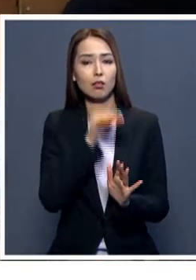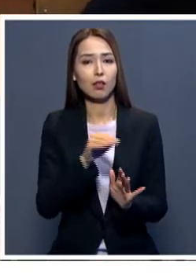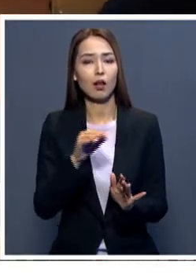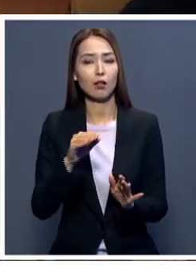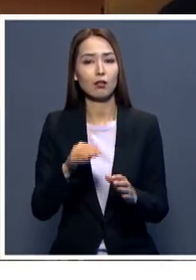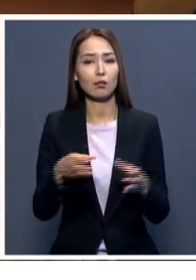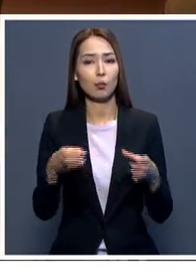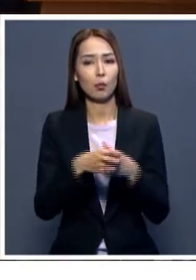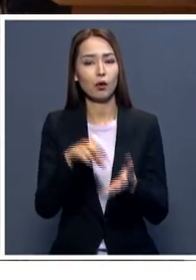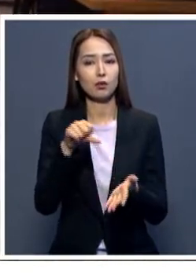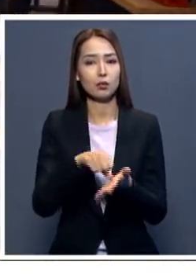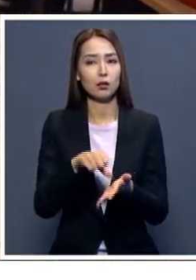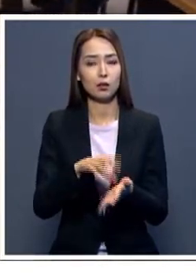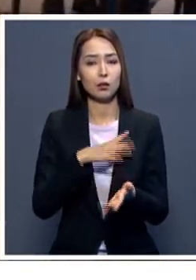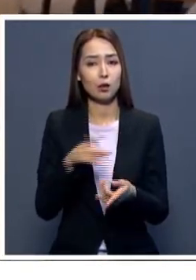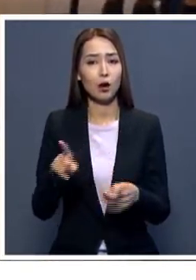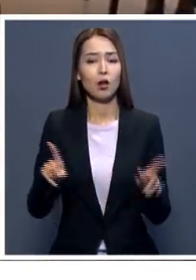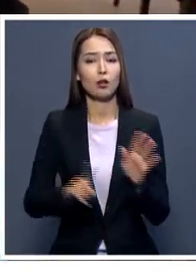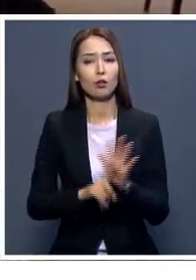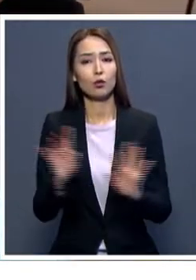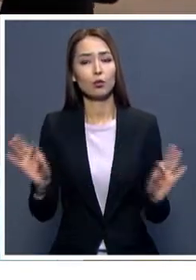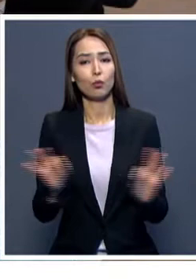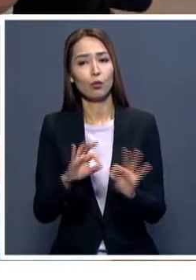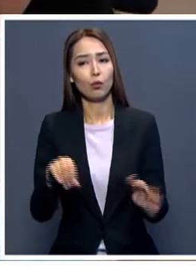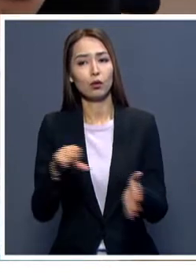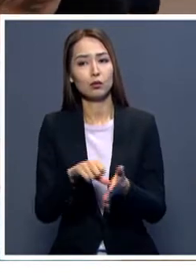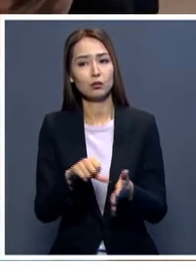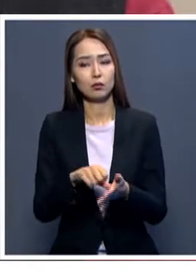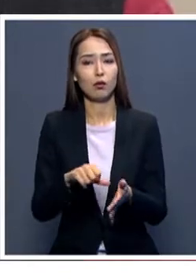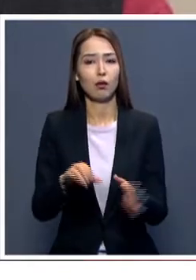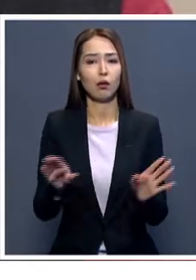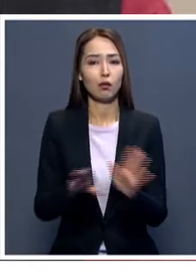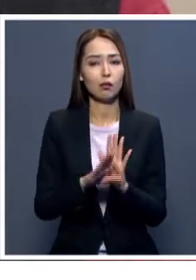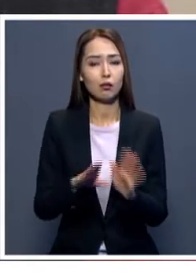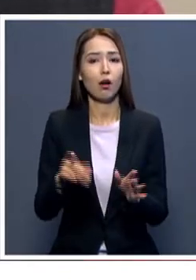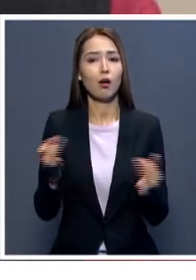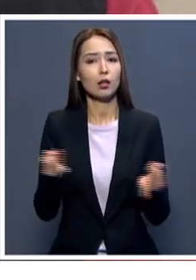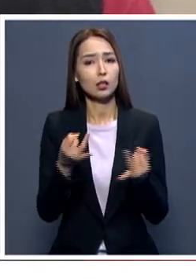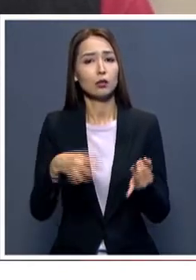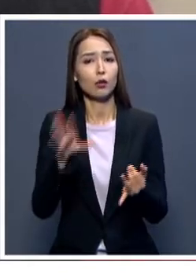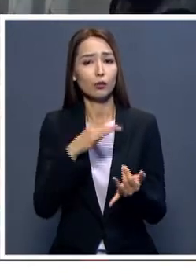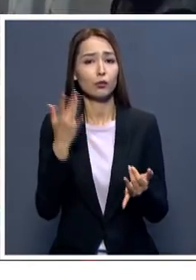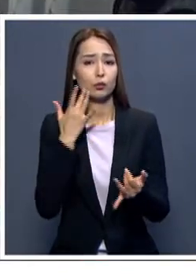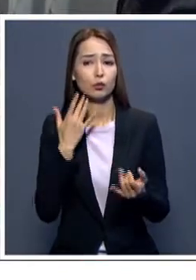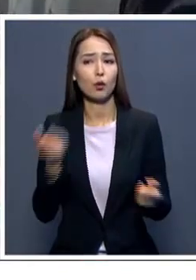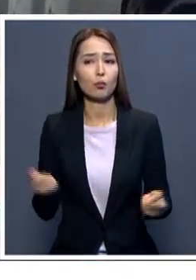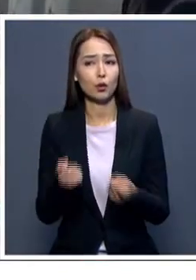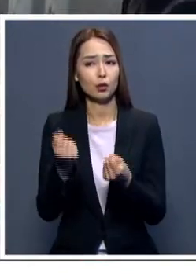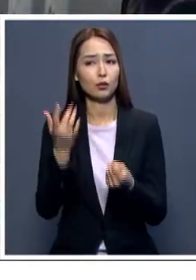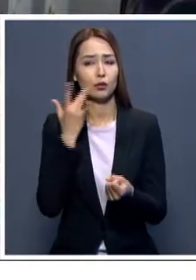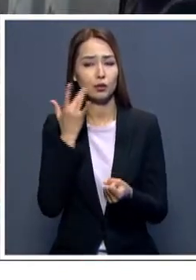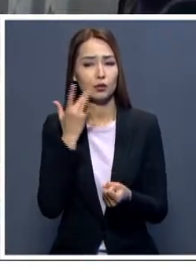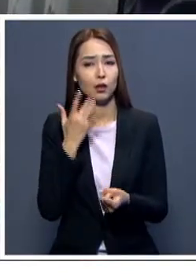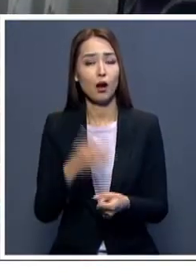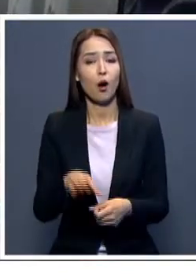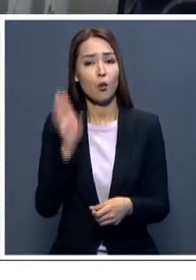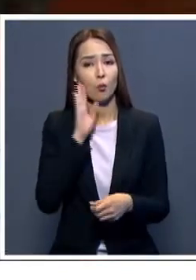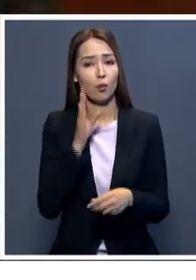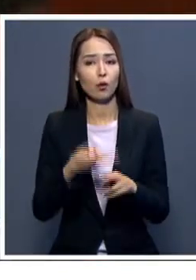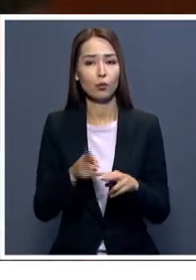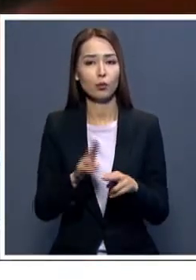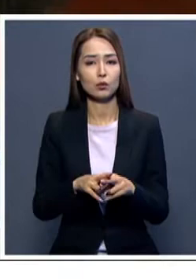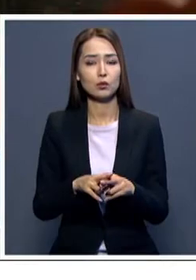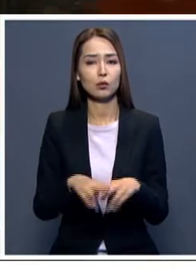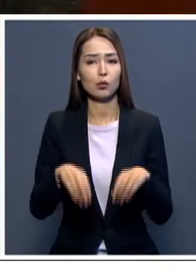кейін Самара қаласындағы музыка қанатында деген байқауда да екінші орын алды. Үнемі қолдау жасаймыз біз баламызға. Әнші бала қарапайым отбасынан